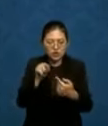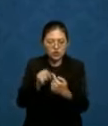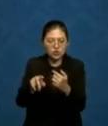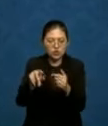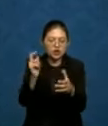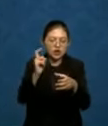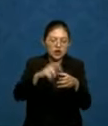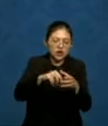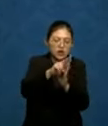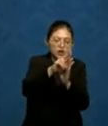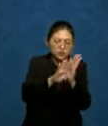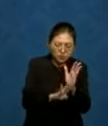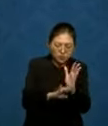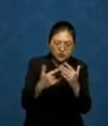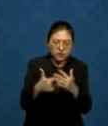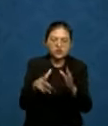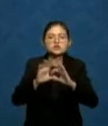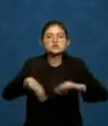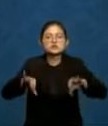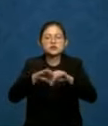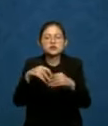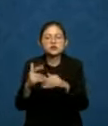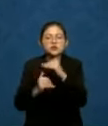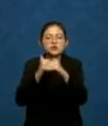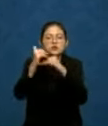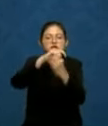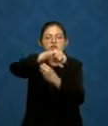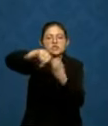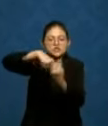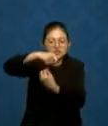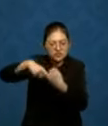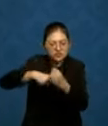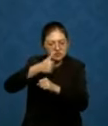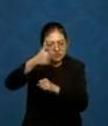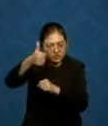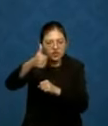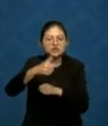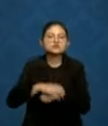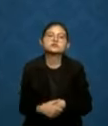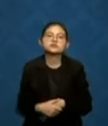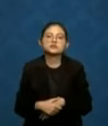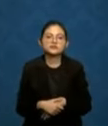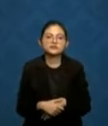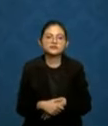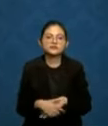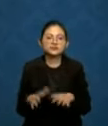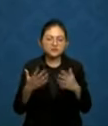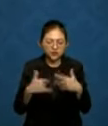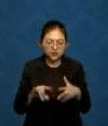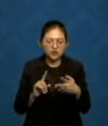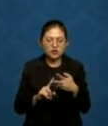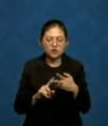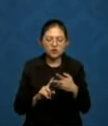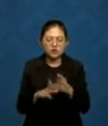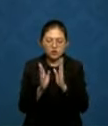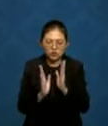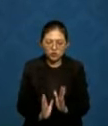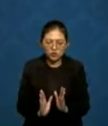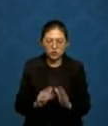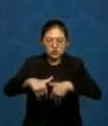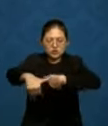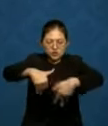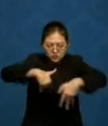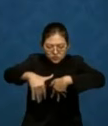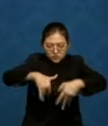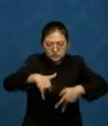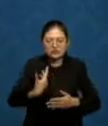เป็นกำลังสำคัญในการพัฒนาเศรษฐกิจของประเทศได้มากยิ่งขึ้นแล้วยังเป็นการช่วยให้พี่น้องประชาชนครับ